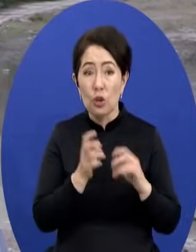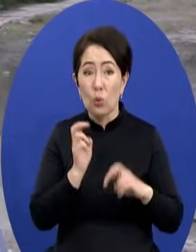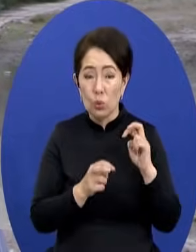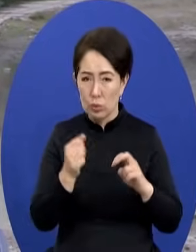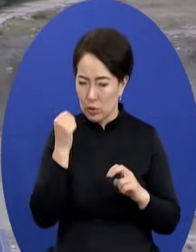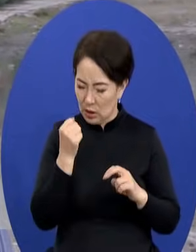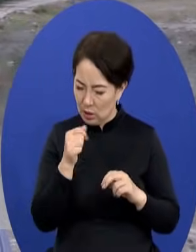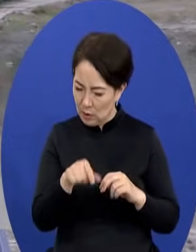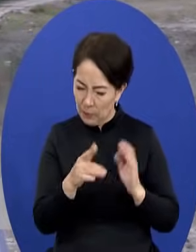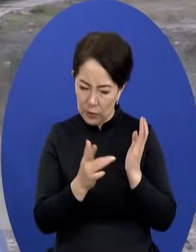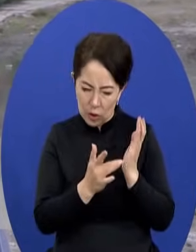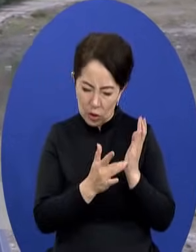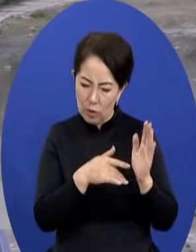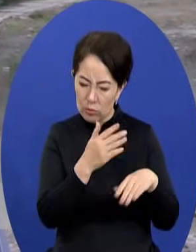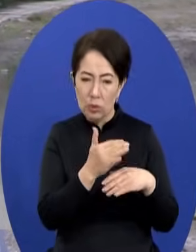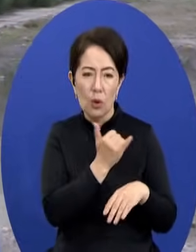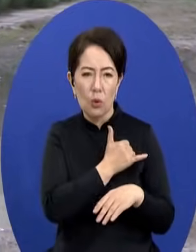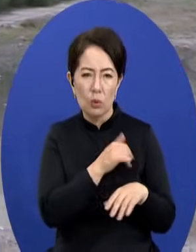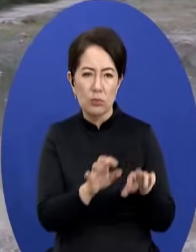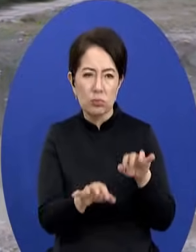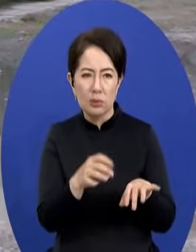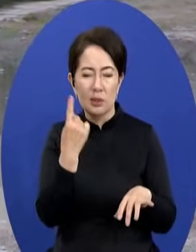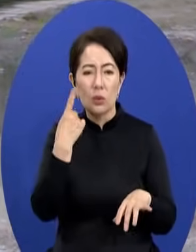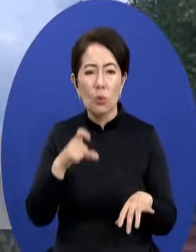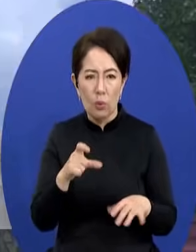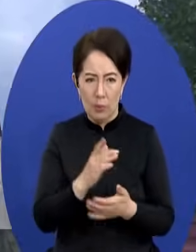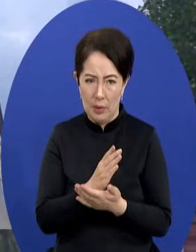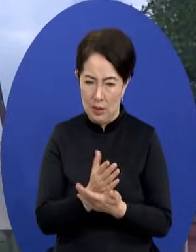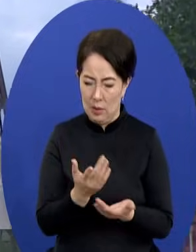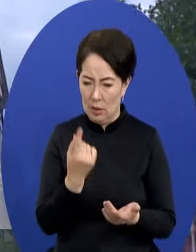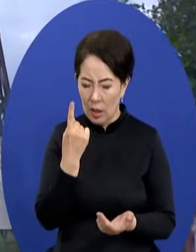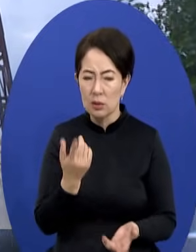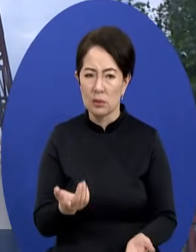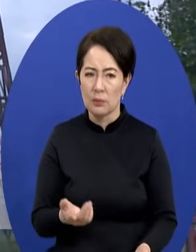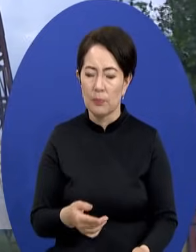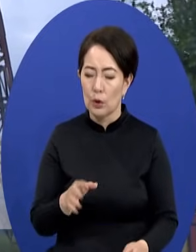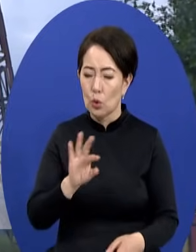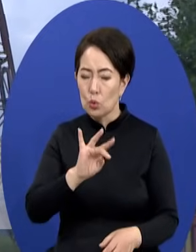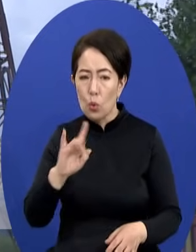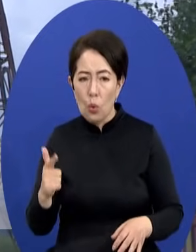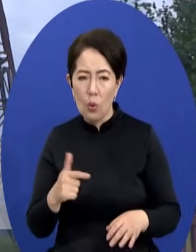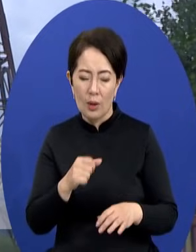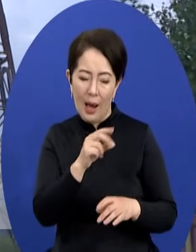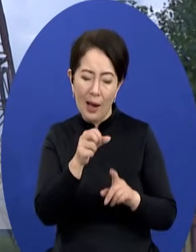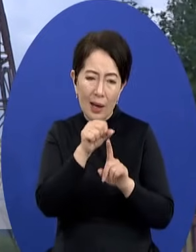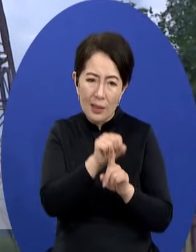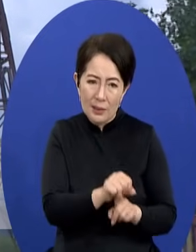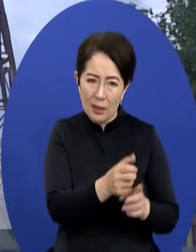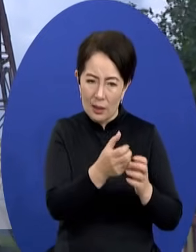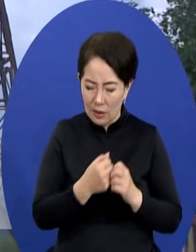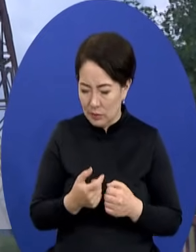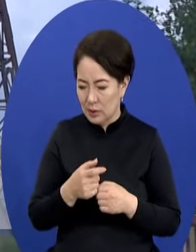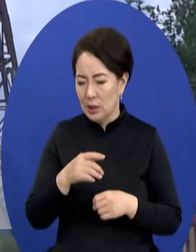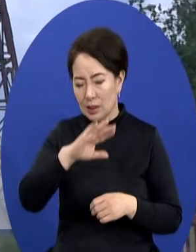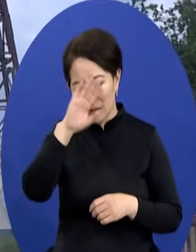байгаа шүү. Тэгээд тэр технологи чинь удирдах сууж идэх ганцхан хүн байгаа ерөөсөө. Суур ачааллыг авдаг станцууд цахилгаан дулааныг нэг